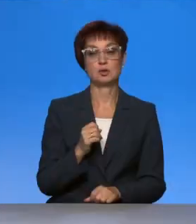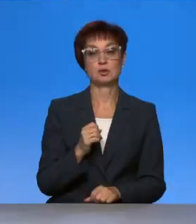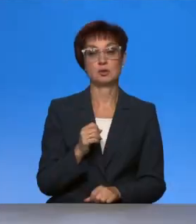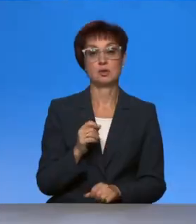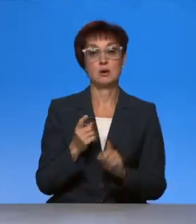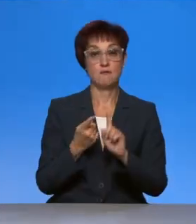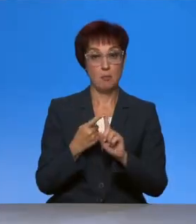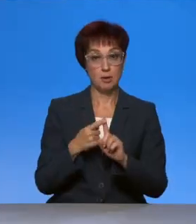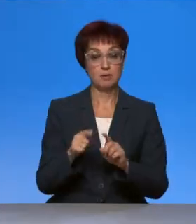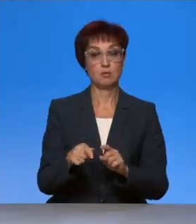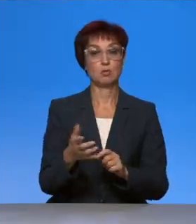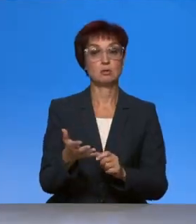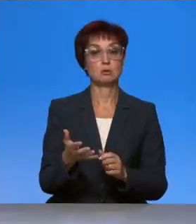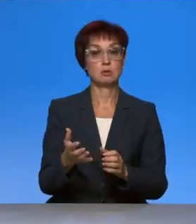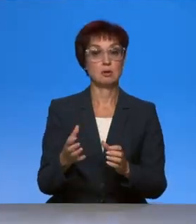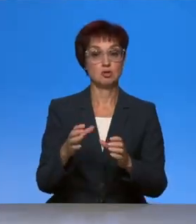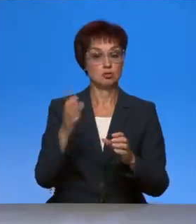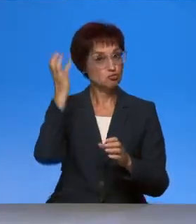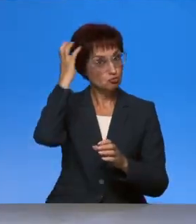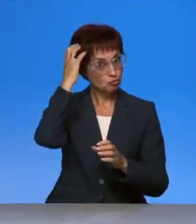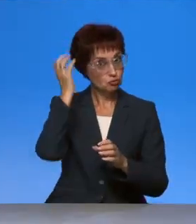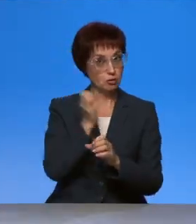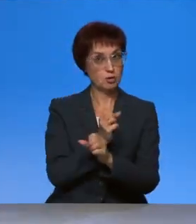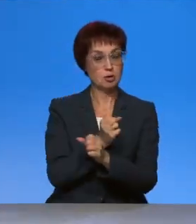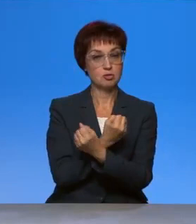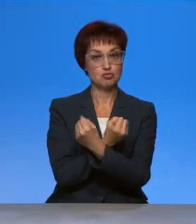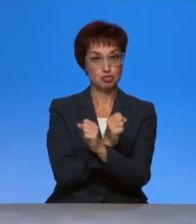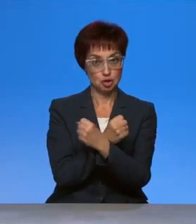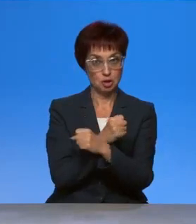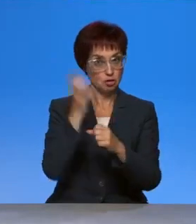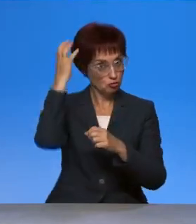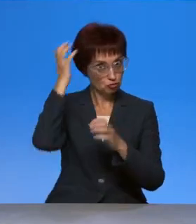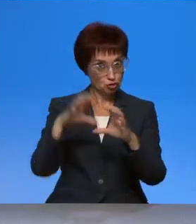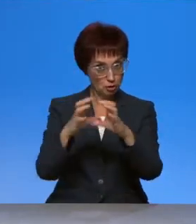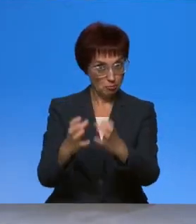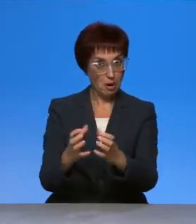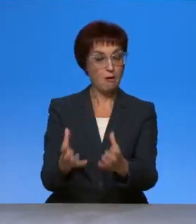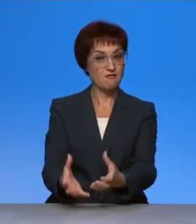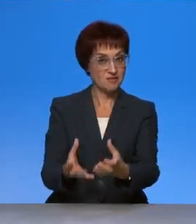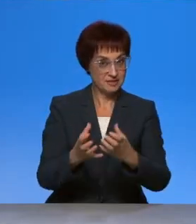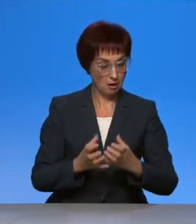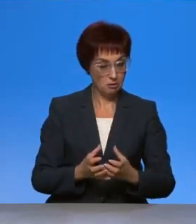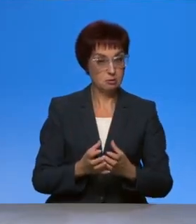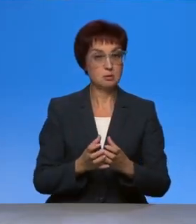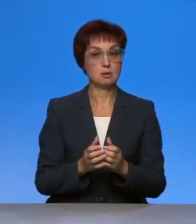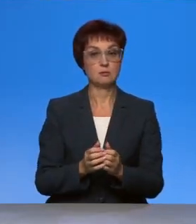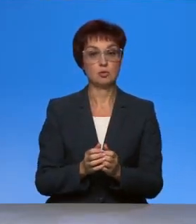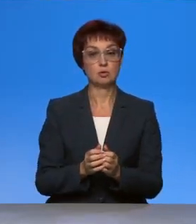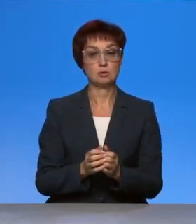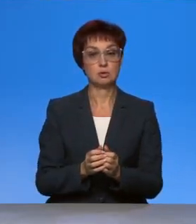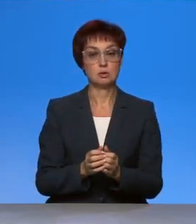взял черепа, которые они не хоронили в связи с тем, что они были язычниками, и они их у себя в